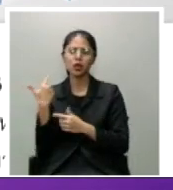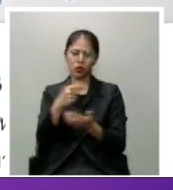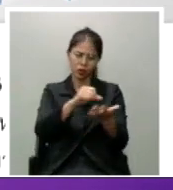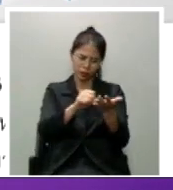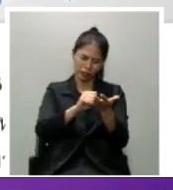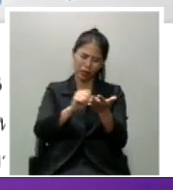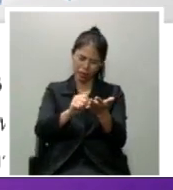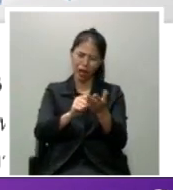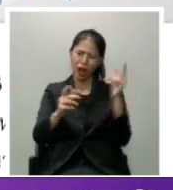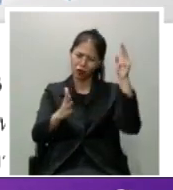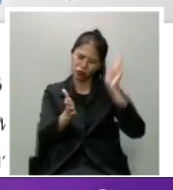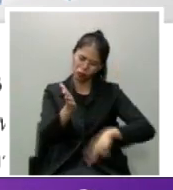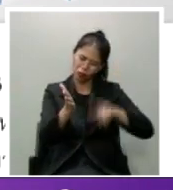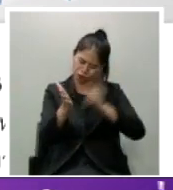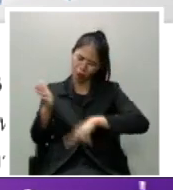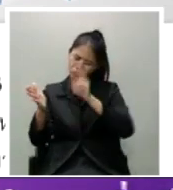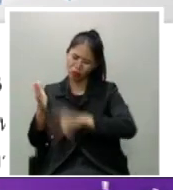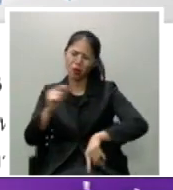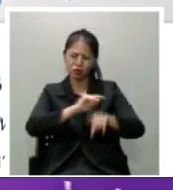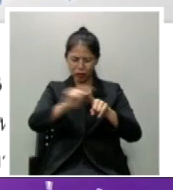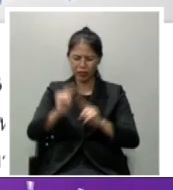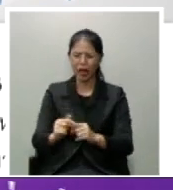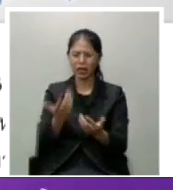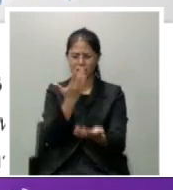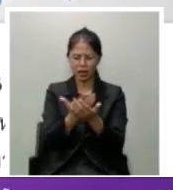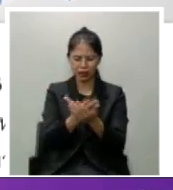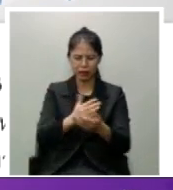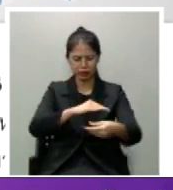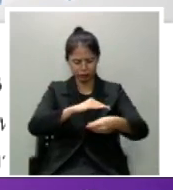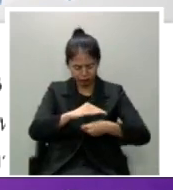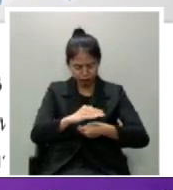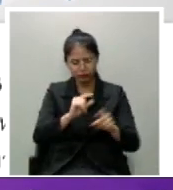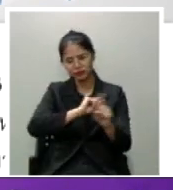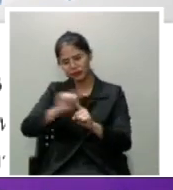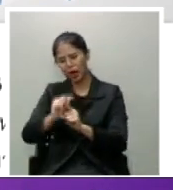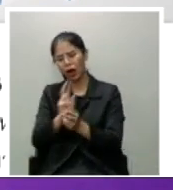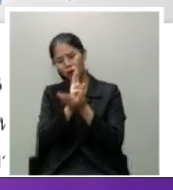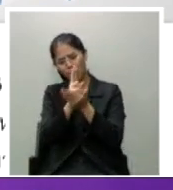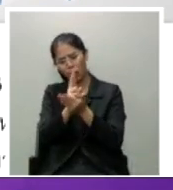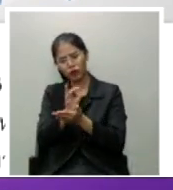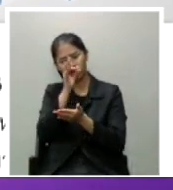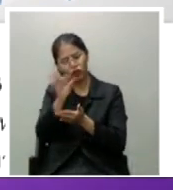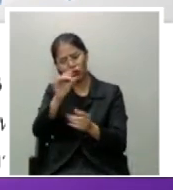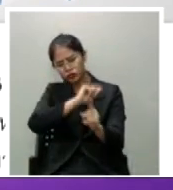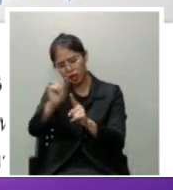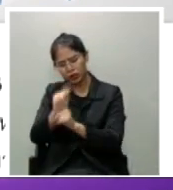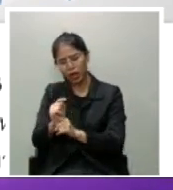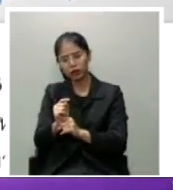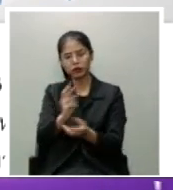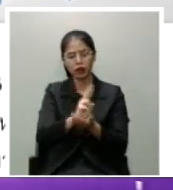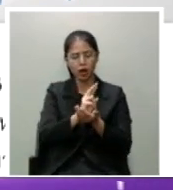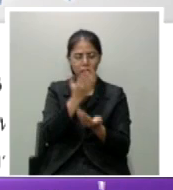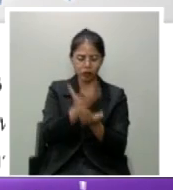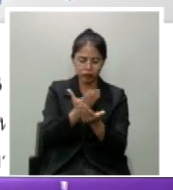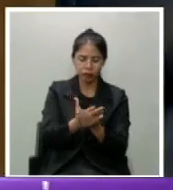แก้เสียทีเรื่องโทษช่วยแก้เสียทีเรื่องสินบนช่วยแก้เสียทีเรื่องรางวัลนำจับ